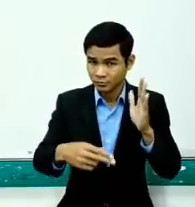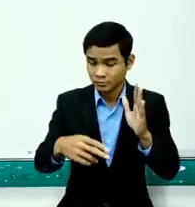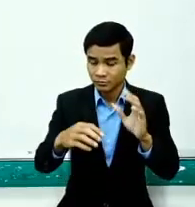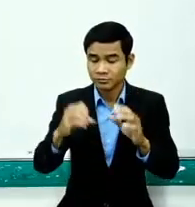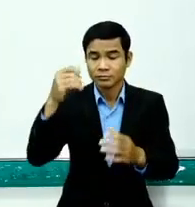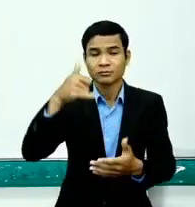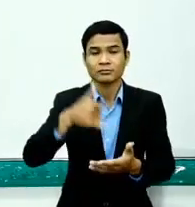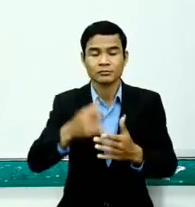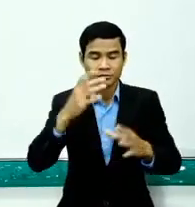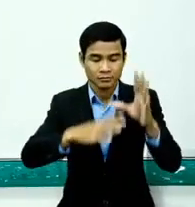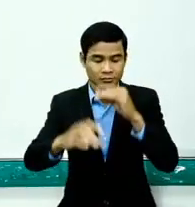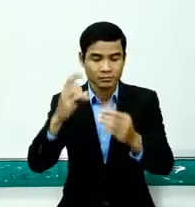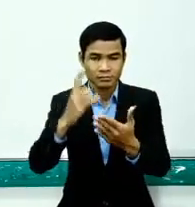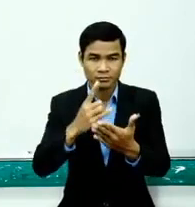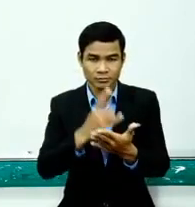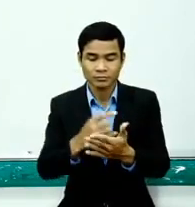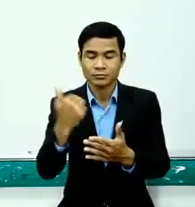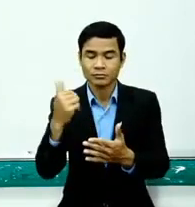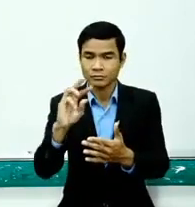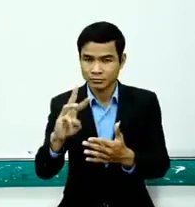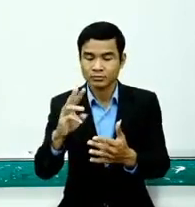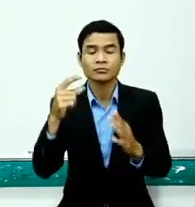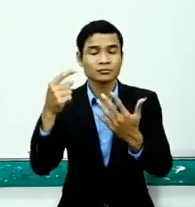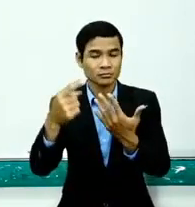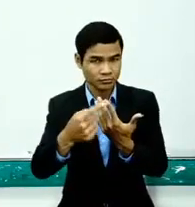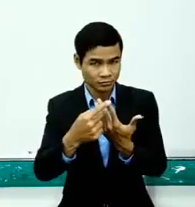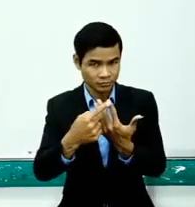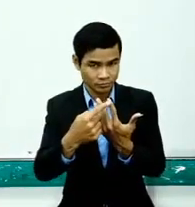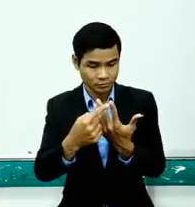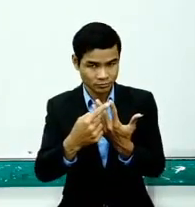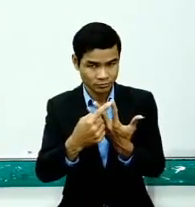ថ្ងៃនេះអ្នកគ្រូរៀនមេរៀនទី3គឺស្រៈអ